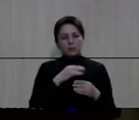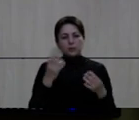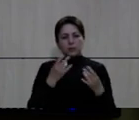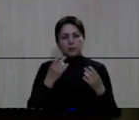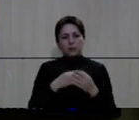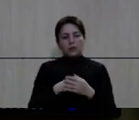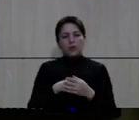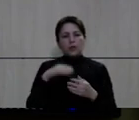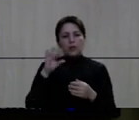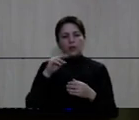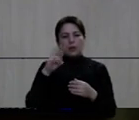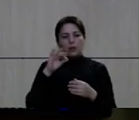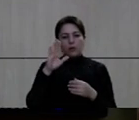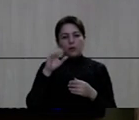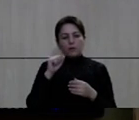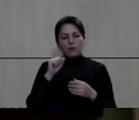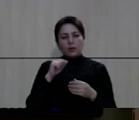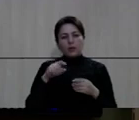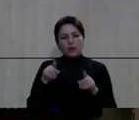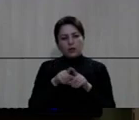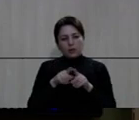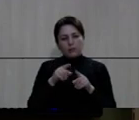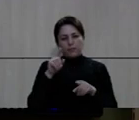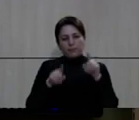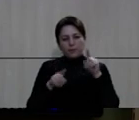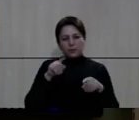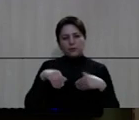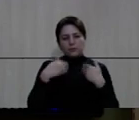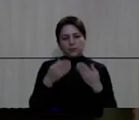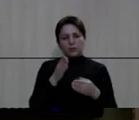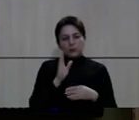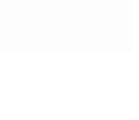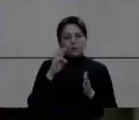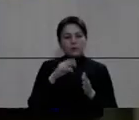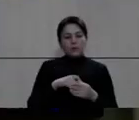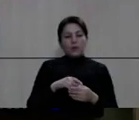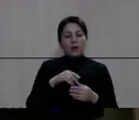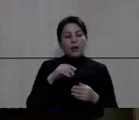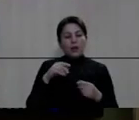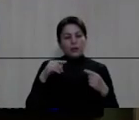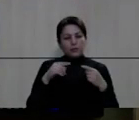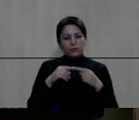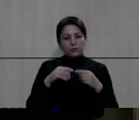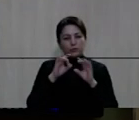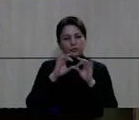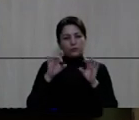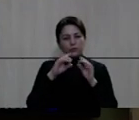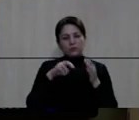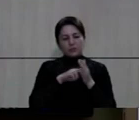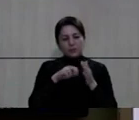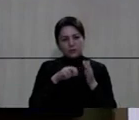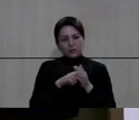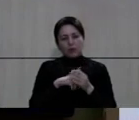Albatta, ilova ham ba'zi holatlarda kiritilib o'tilishi mumkin. Albatta, tushuntirish